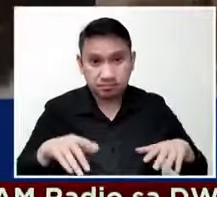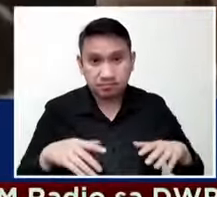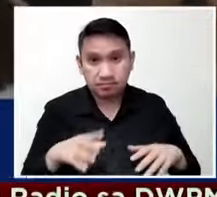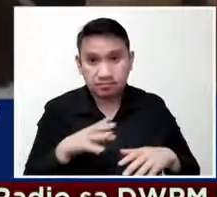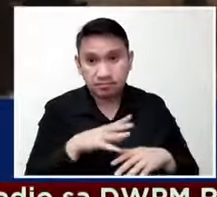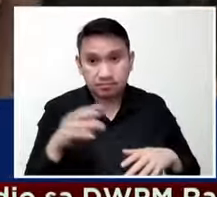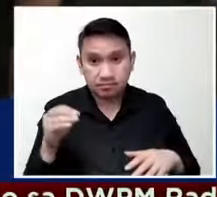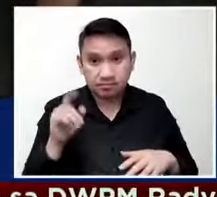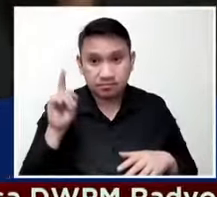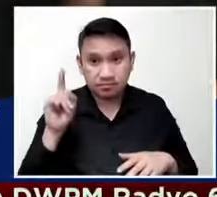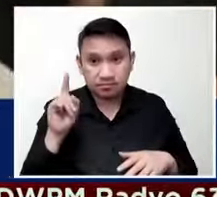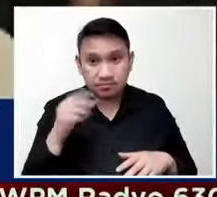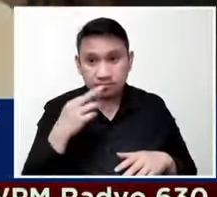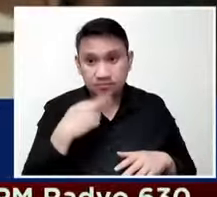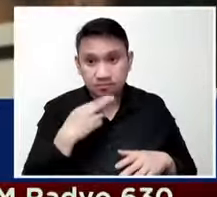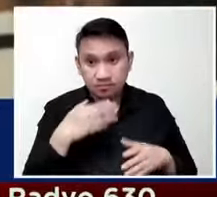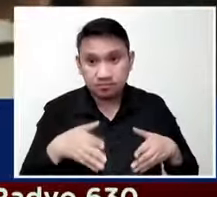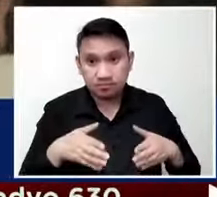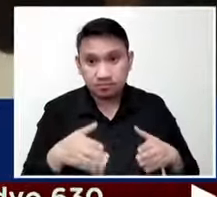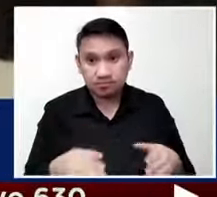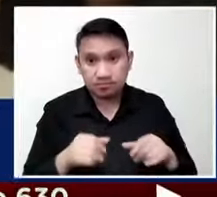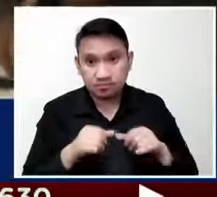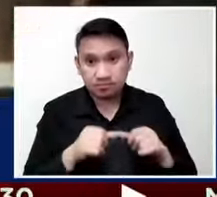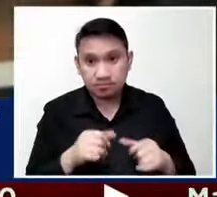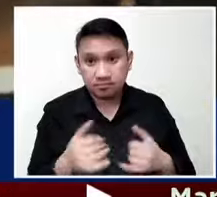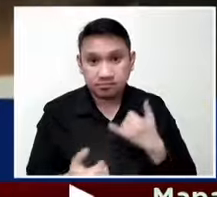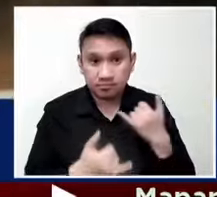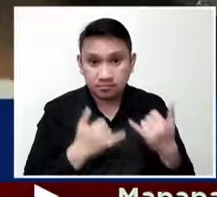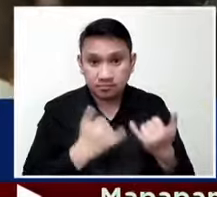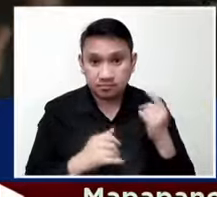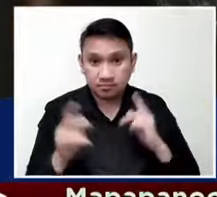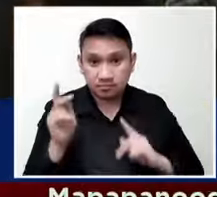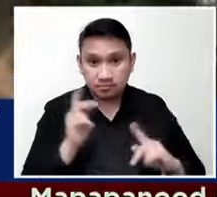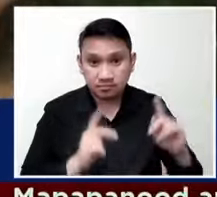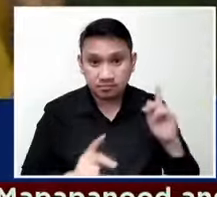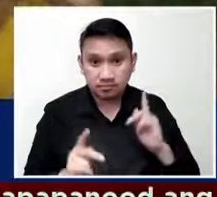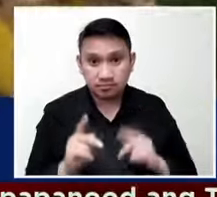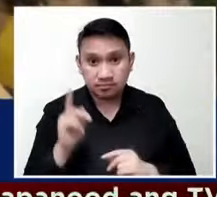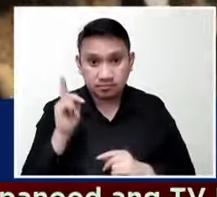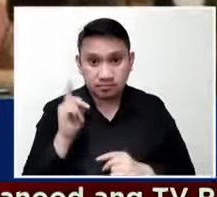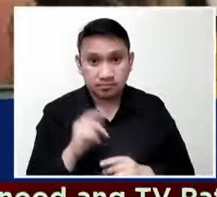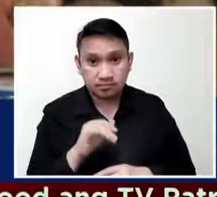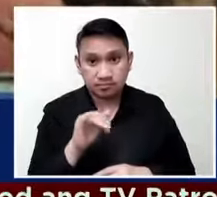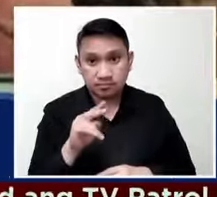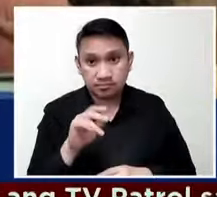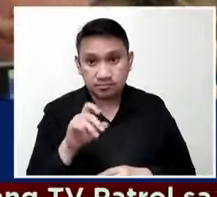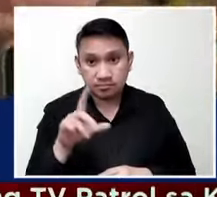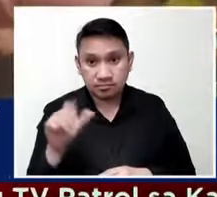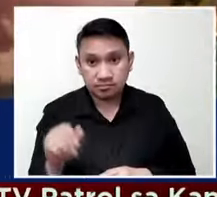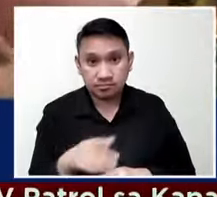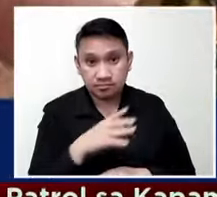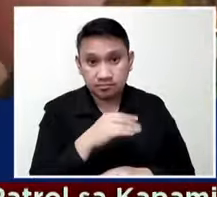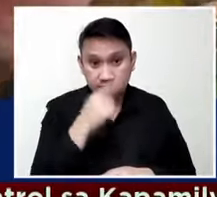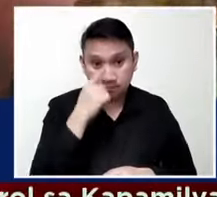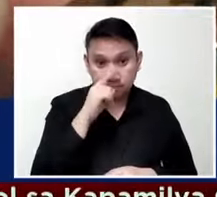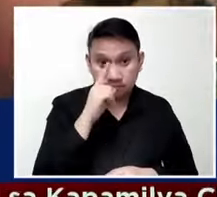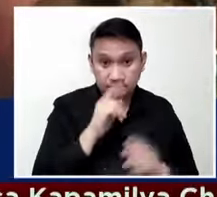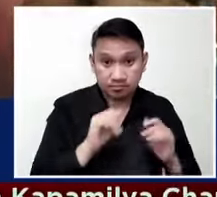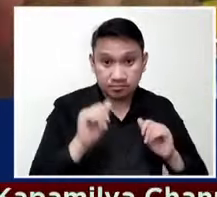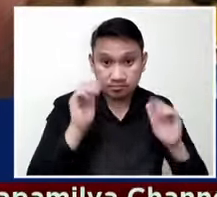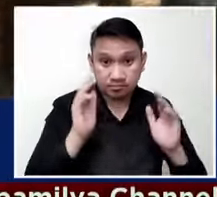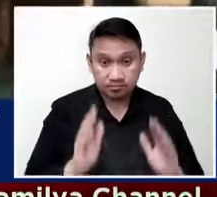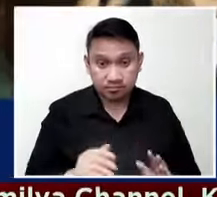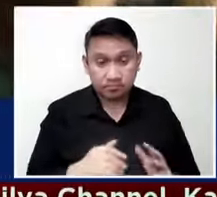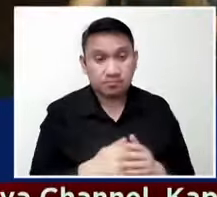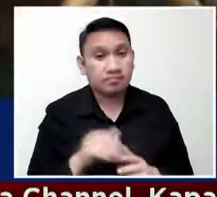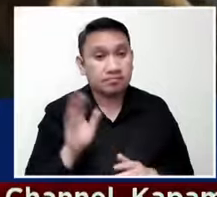hanggang sa red carpet, walang hinto ang hiyawan ng tao para kina Janela Salvador at Thai actor na si Win Metawin sa premiere night